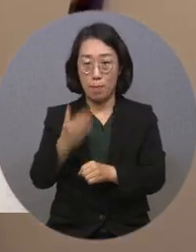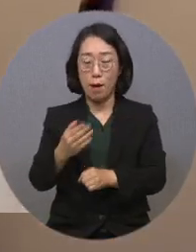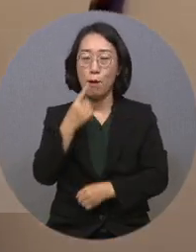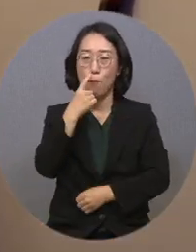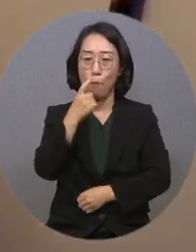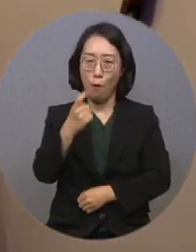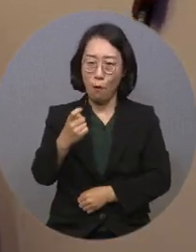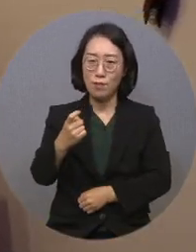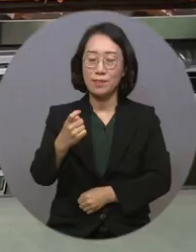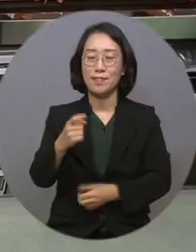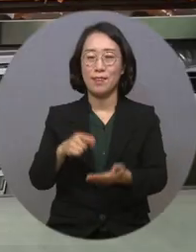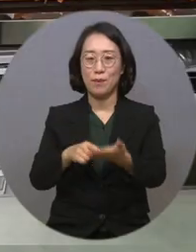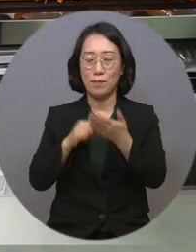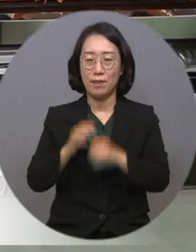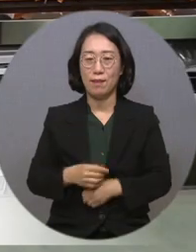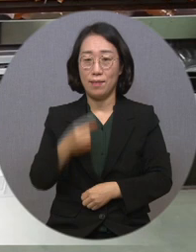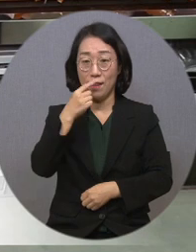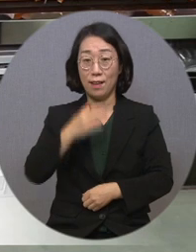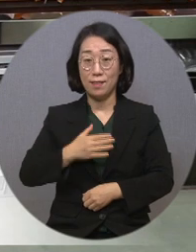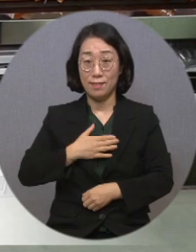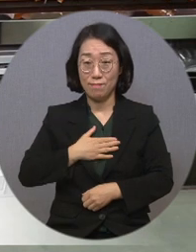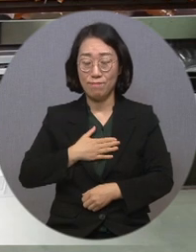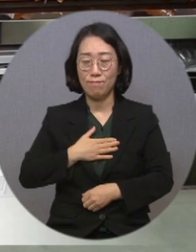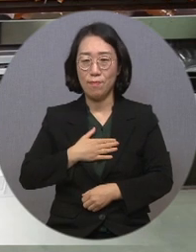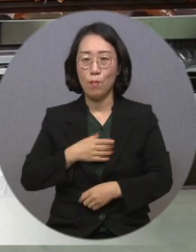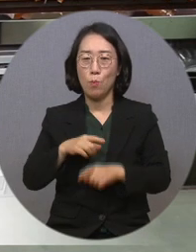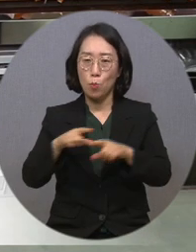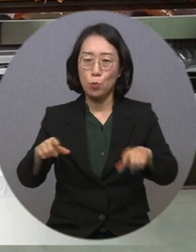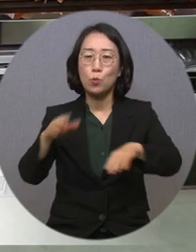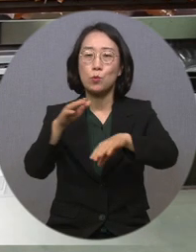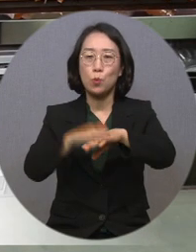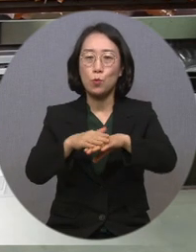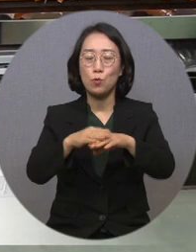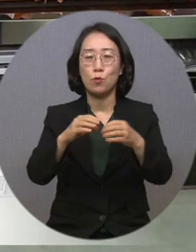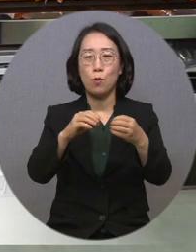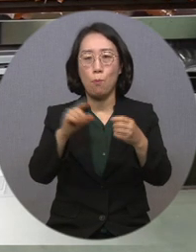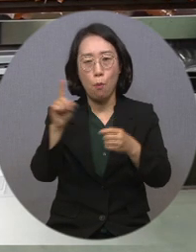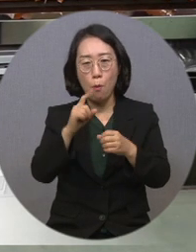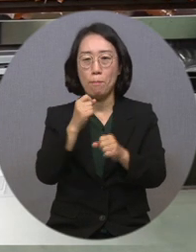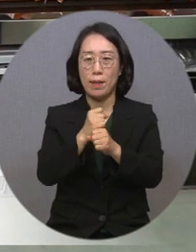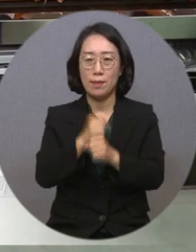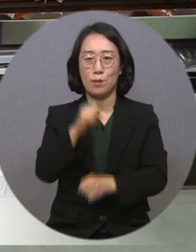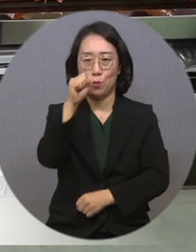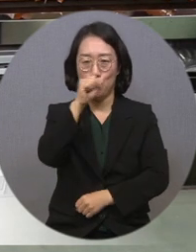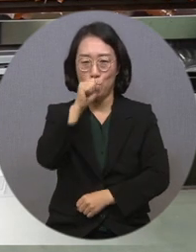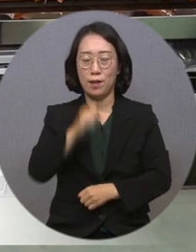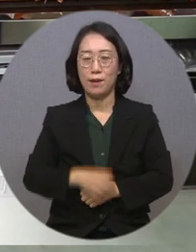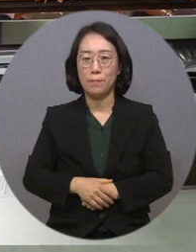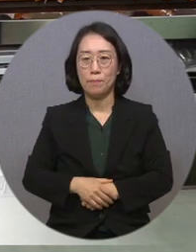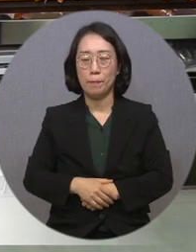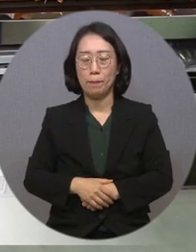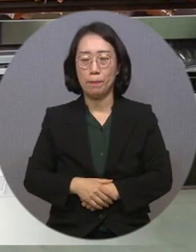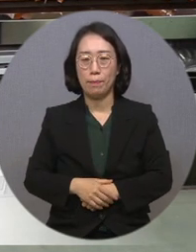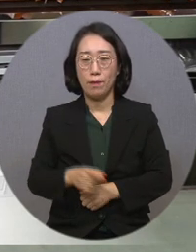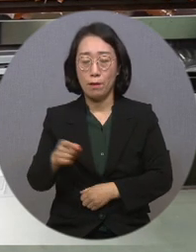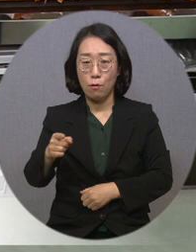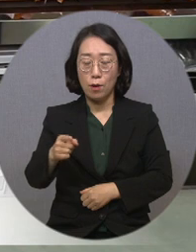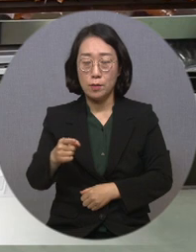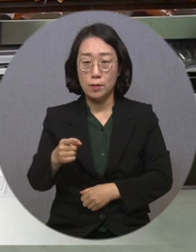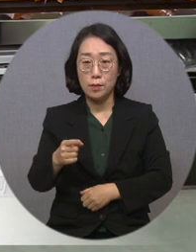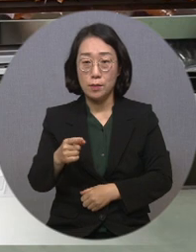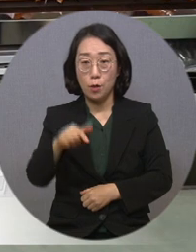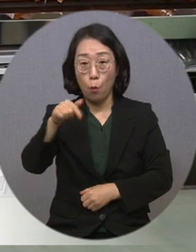멋을 드러냅니다. 저는 평소에 손으로 만드는 걸 너무 좋아했는데요. 그 여러 가지 공예를